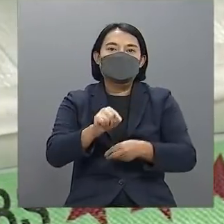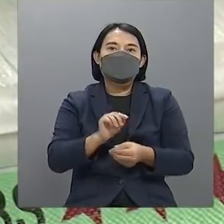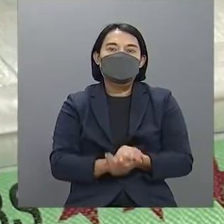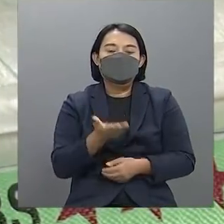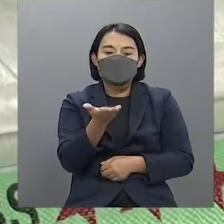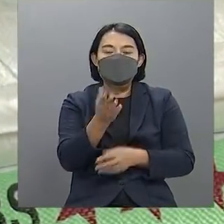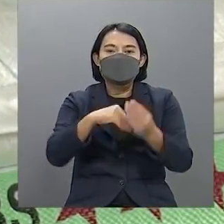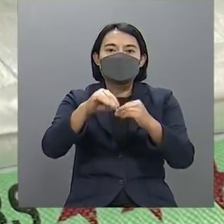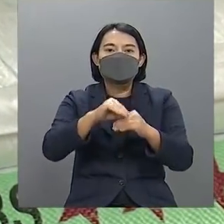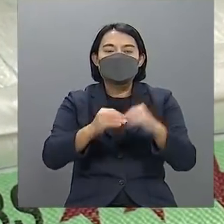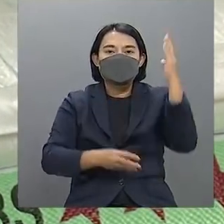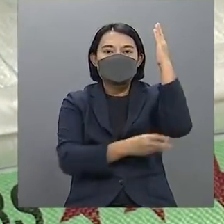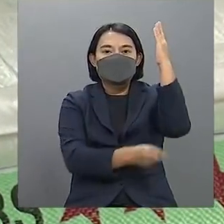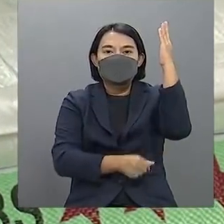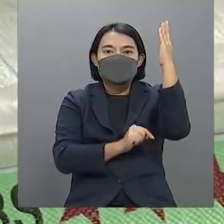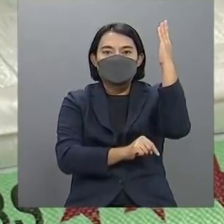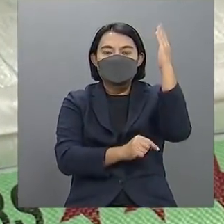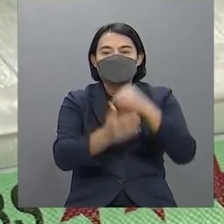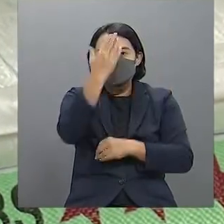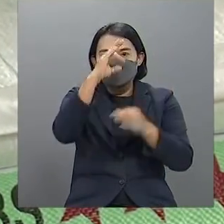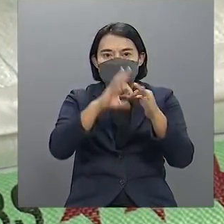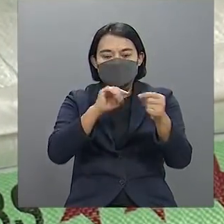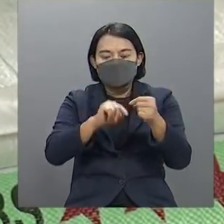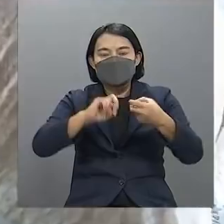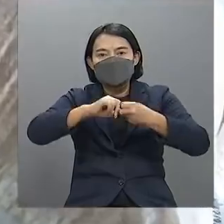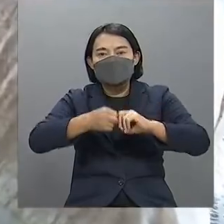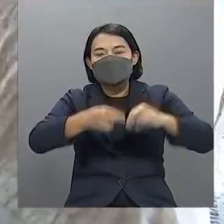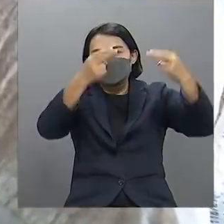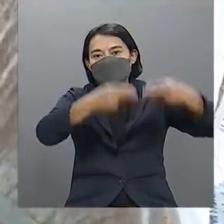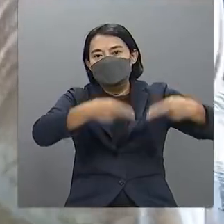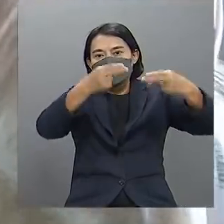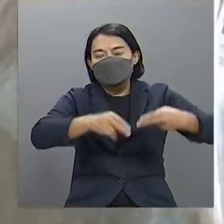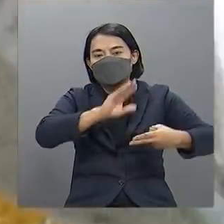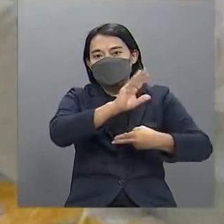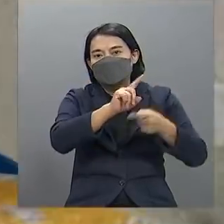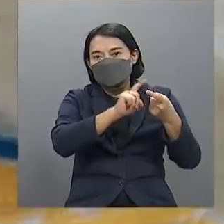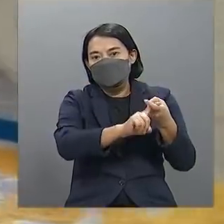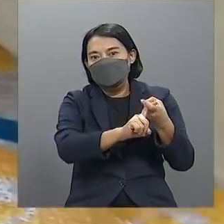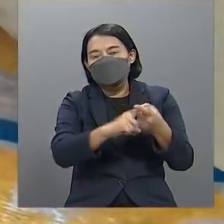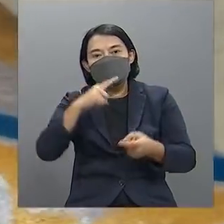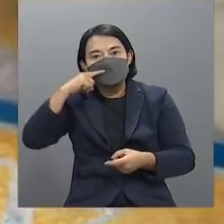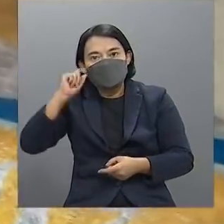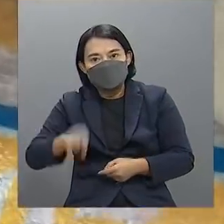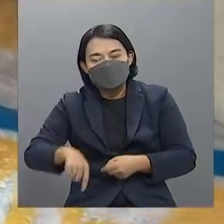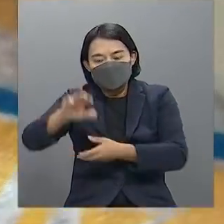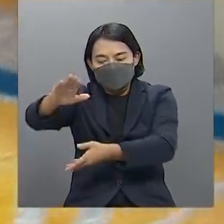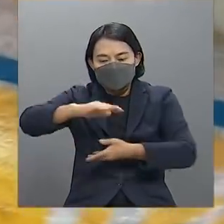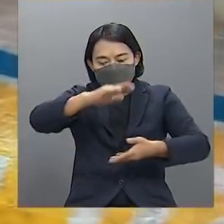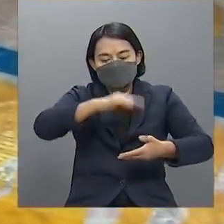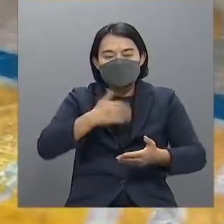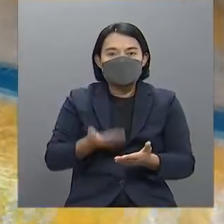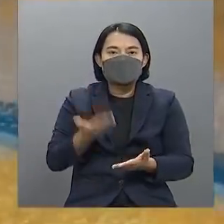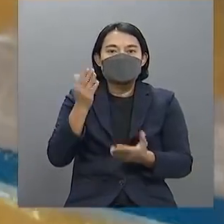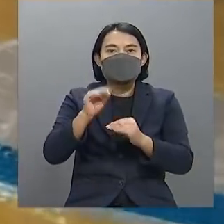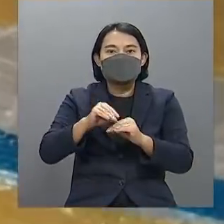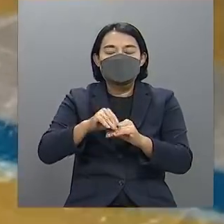เรียทุกชนิดเพราะว่าวิกฤตสงครามรัสเซียยูเครนต้นทุนนำเข้าเพิ่มขึ้น 100% ค่ะสาเหตุแน่นอนน้